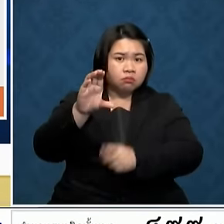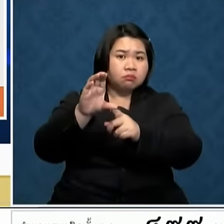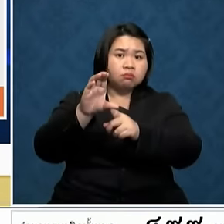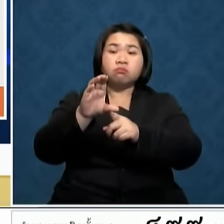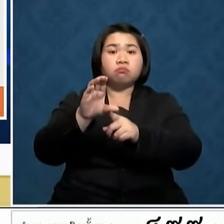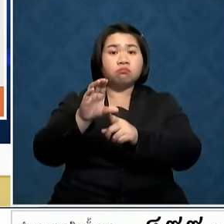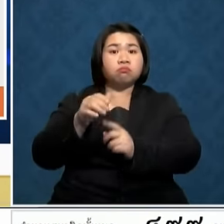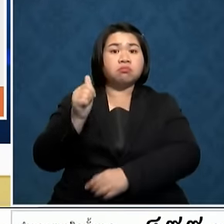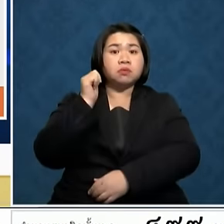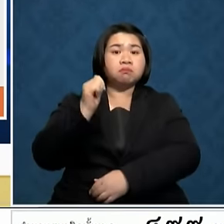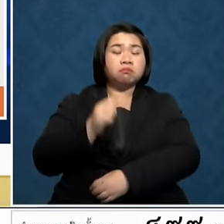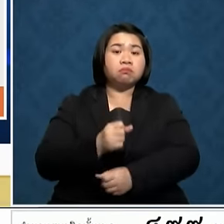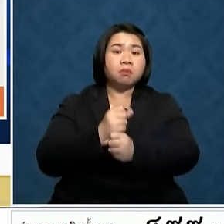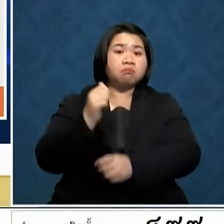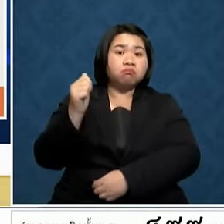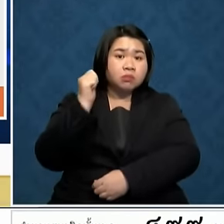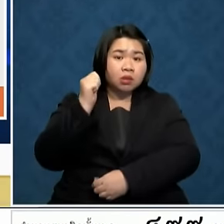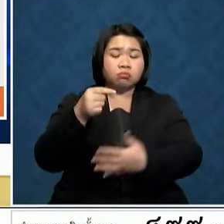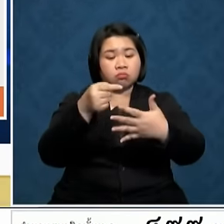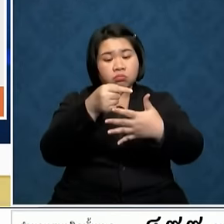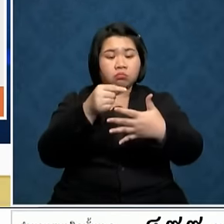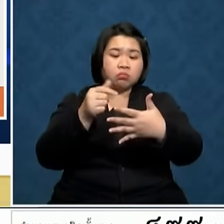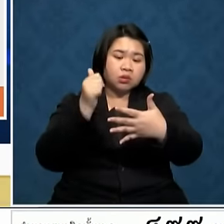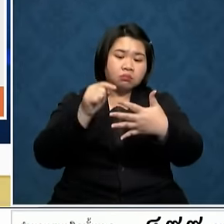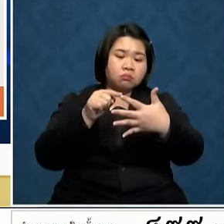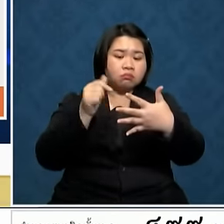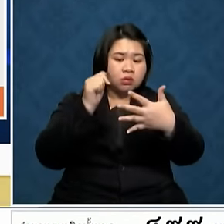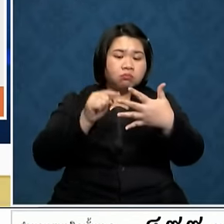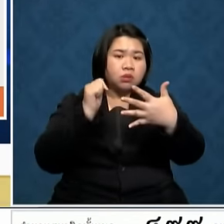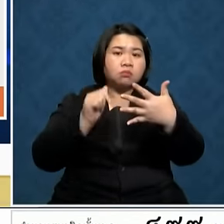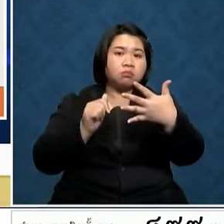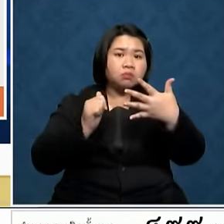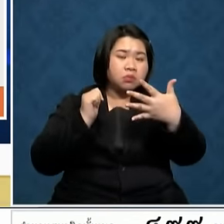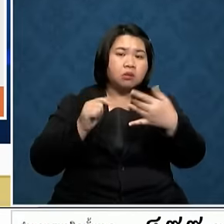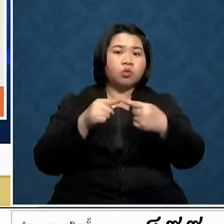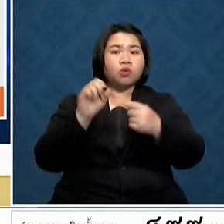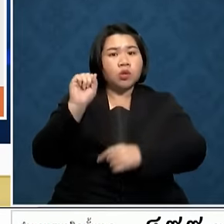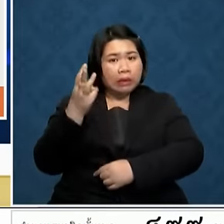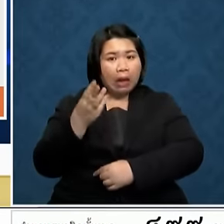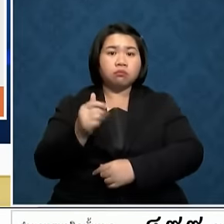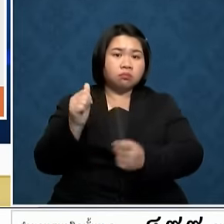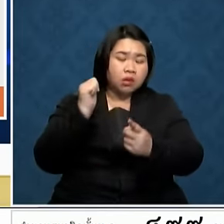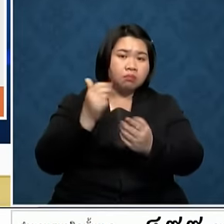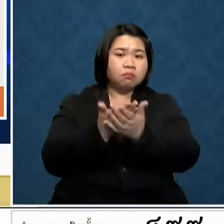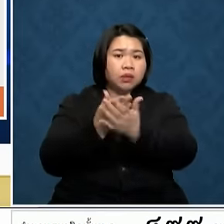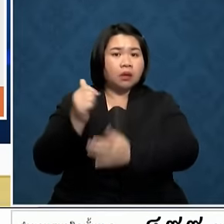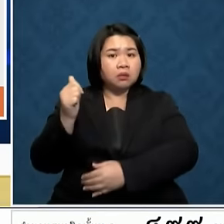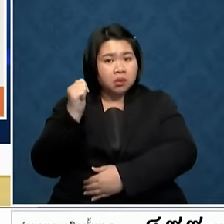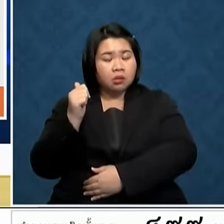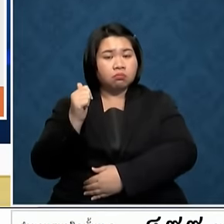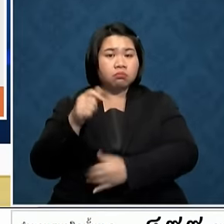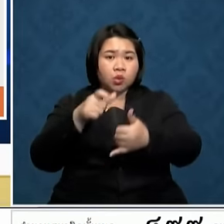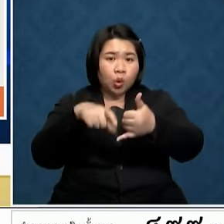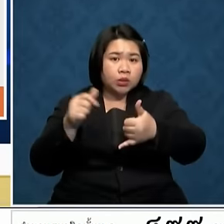ไม่ไดมอะไรใหม่เลยครับไมได้มตงไหนทไปเพิ่มมี ไมมตงไหนสำัว